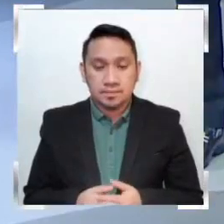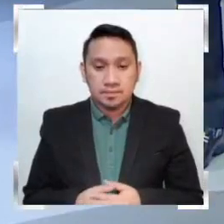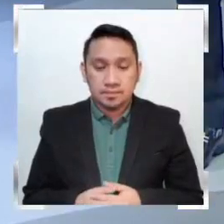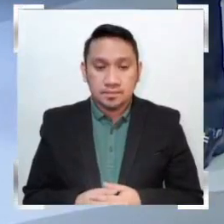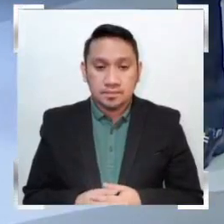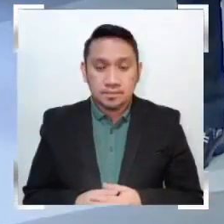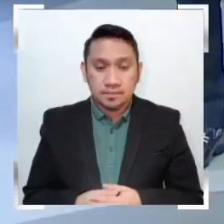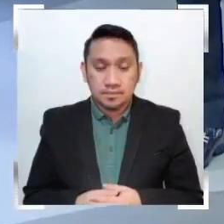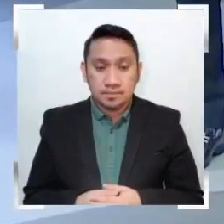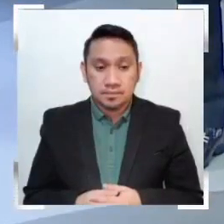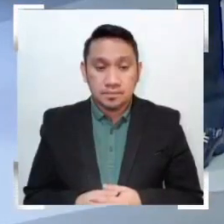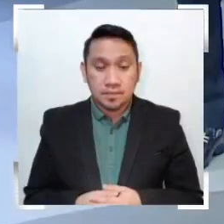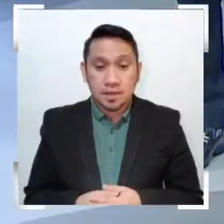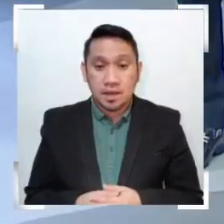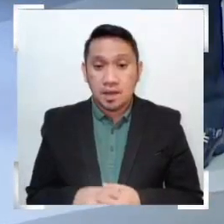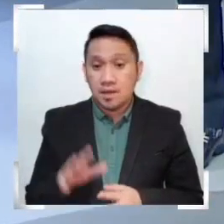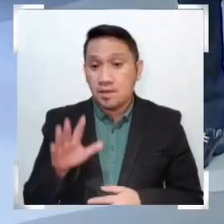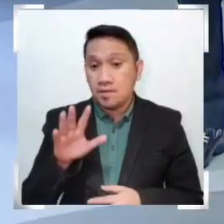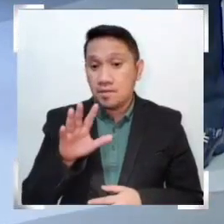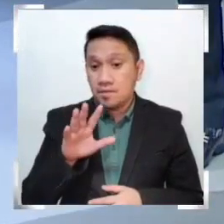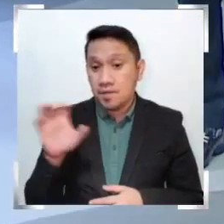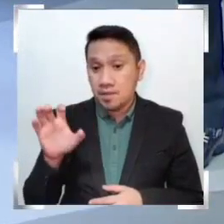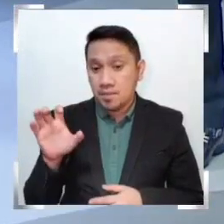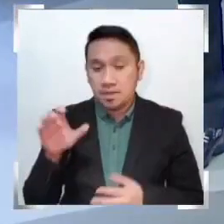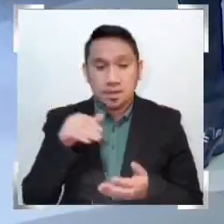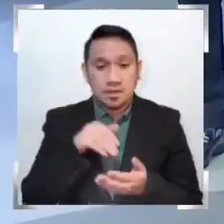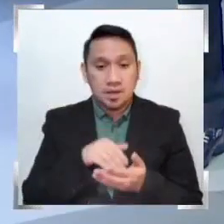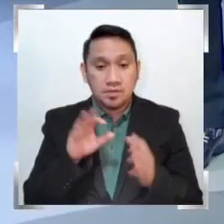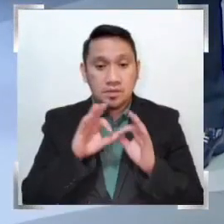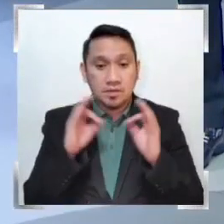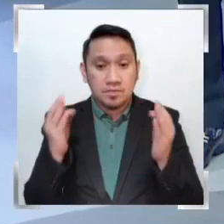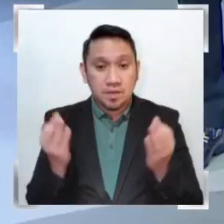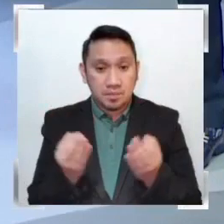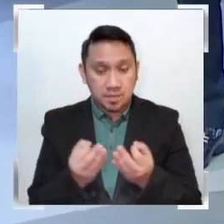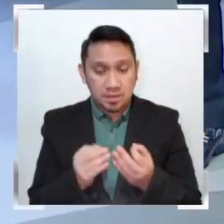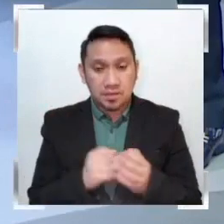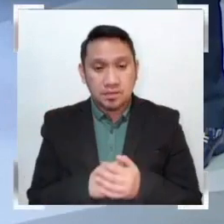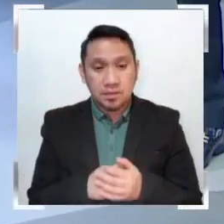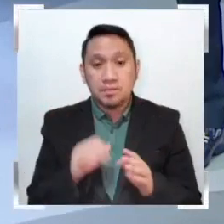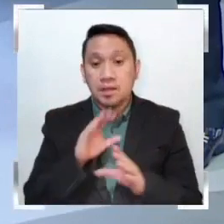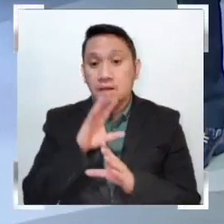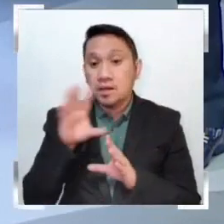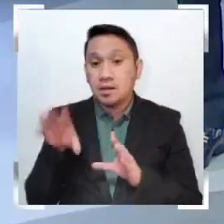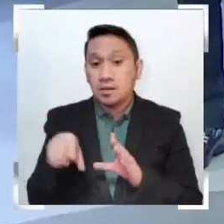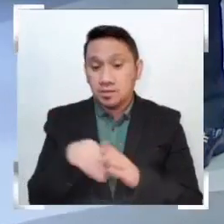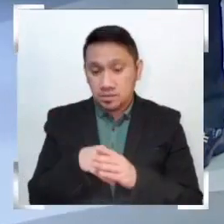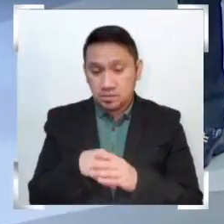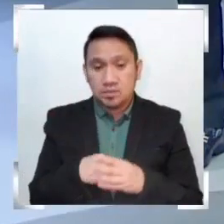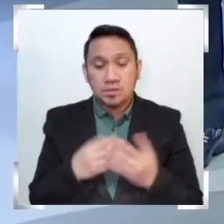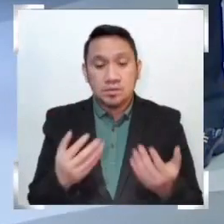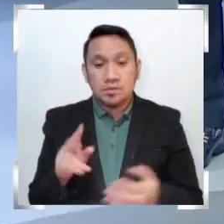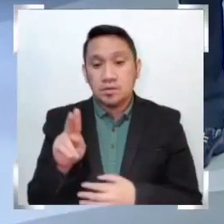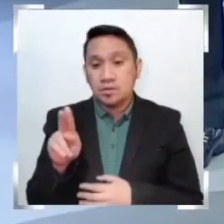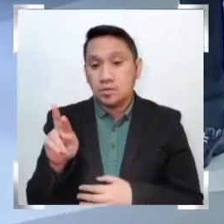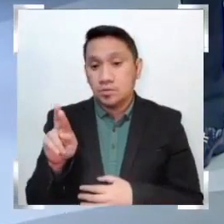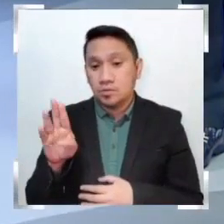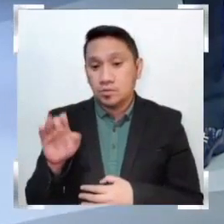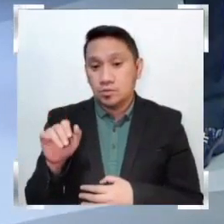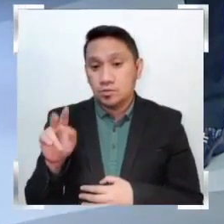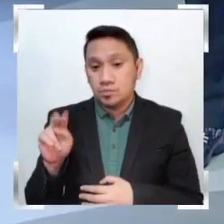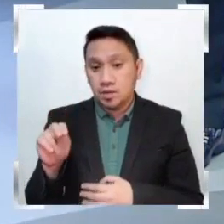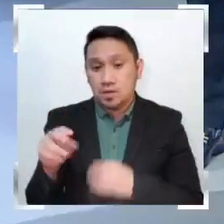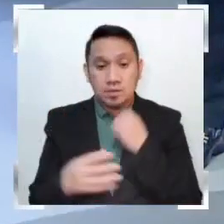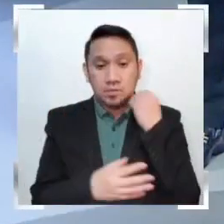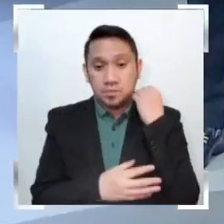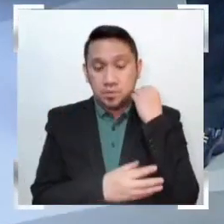Aabot sa kalahating milyong pamilya sa Metro Manila ang maituturing na bahagi po ng urban poor sector. Ayon po yan sa